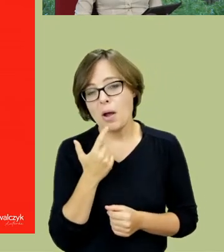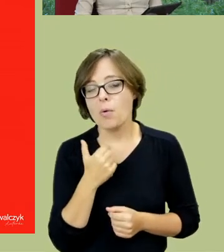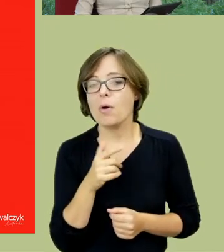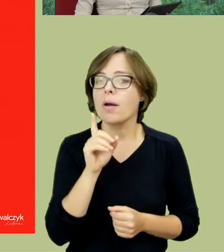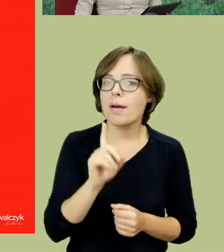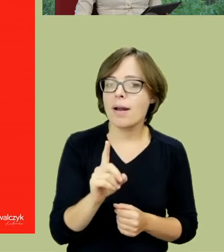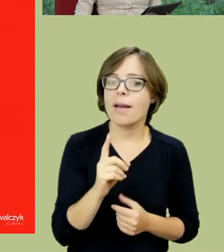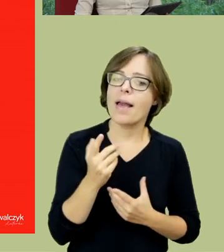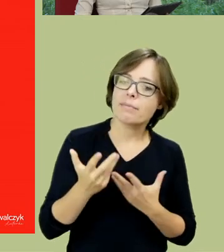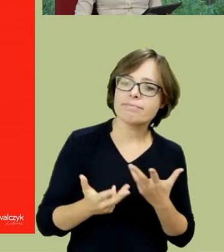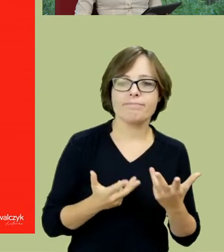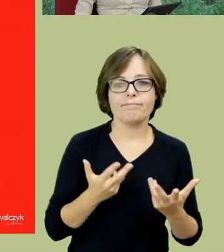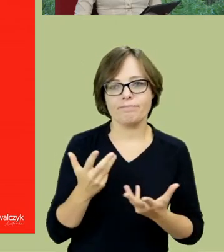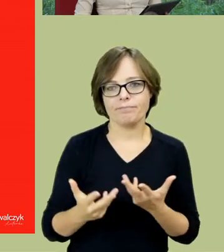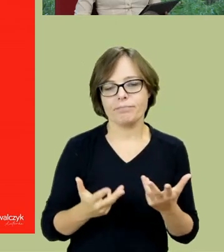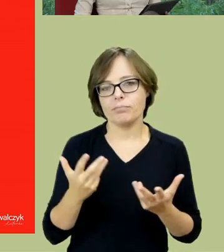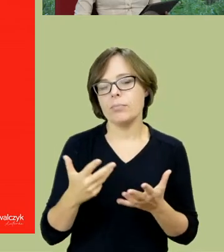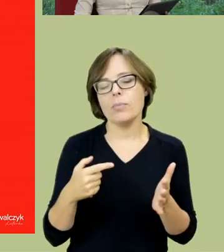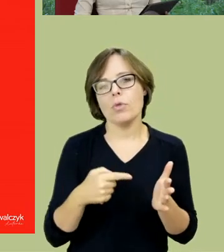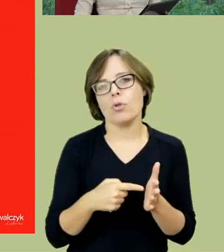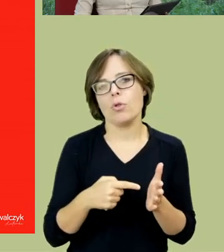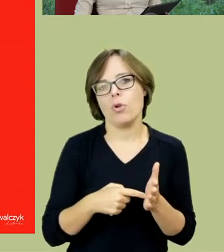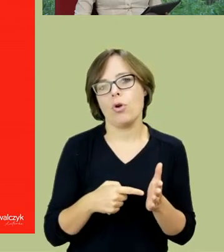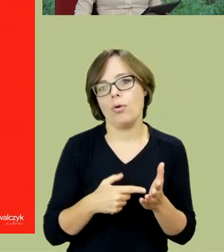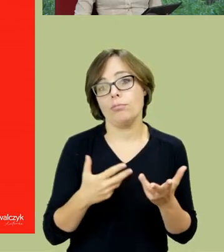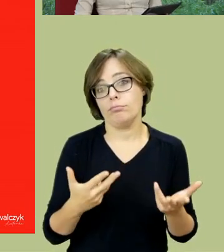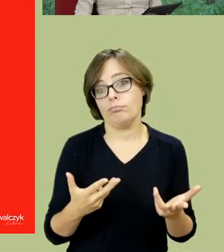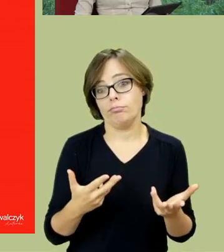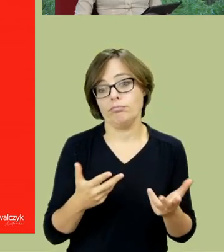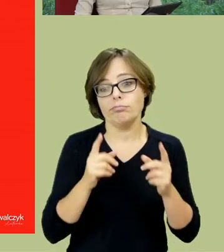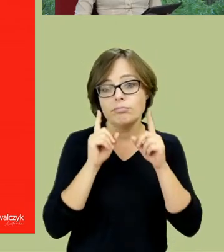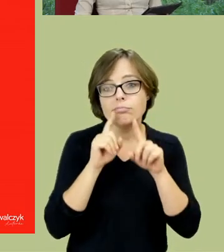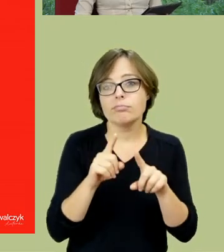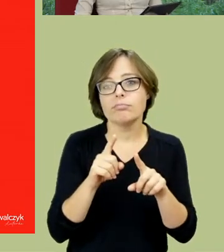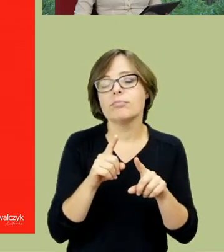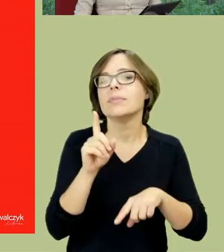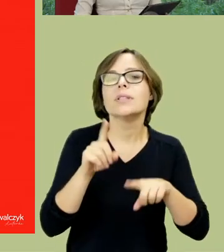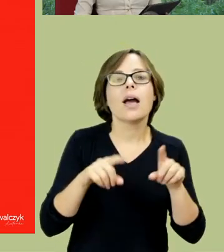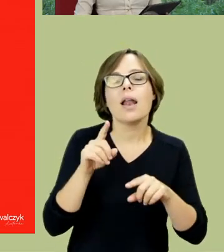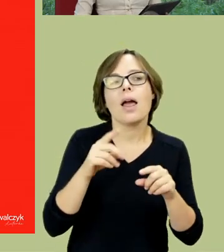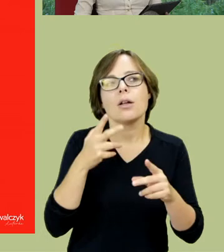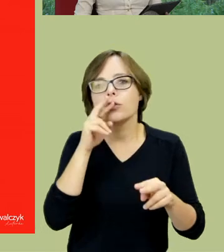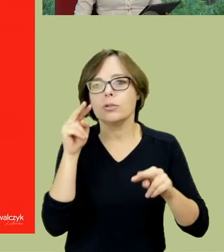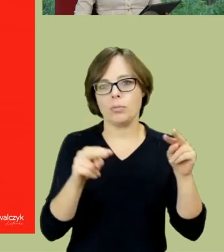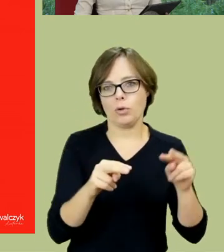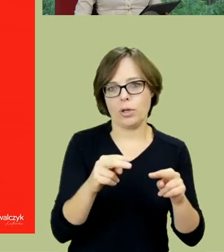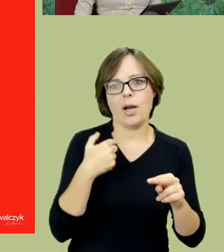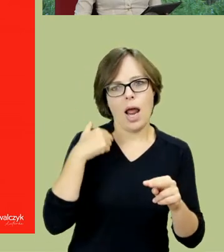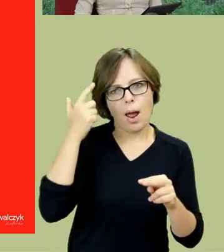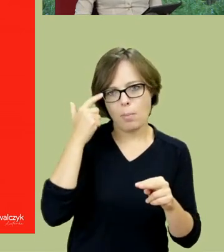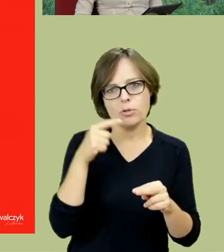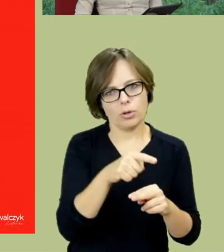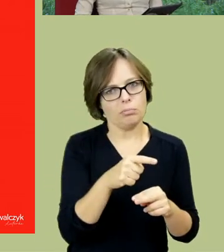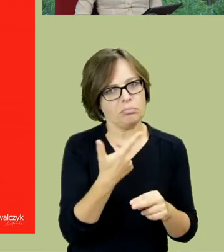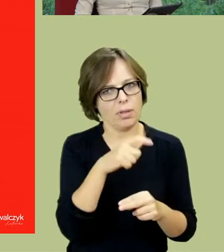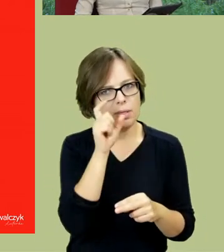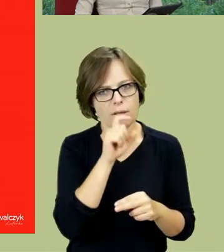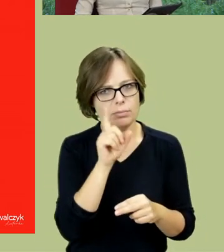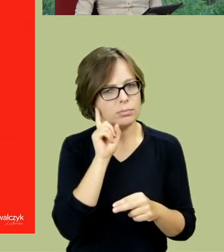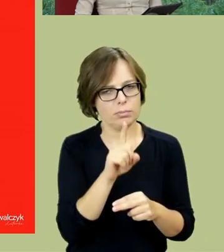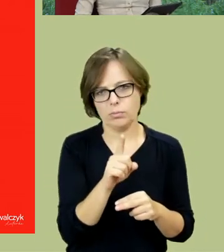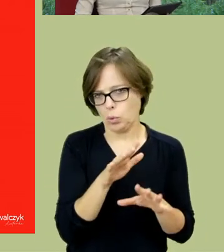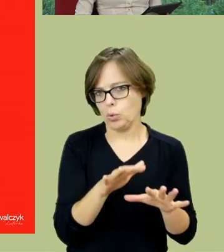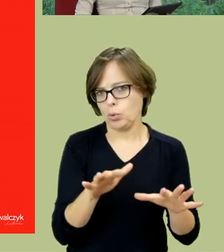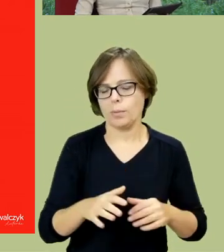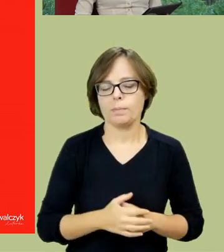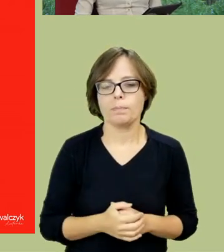ale no to tylko kwestia punktu odniesienia. Mnie się wydaje, że to jednak ciągle całkiem sporo.